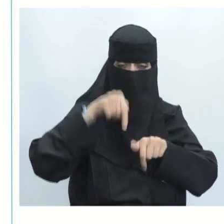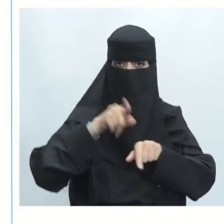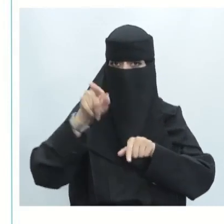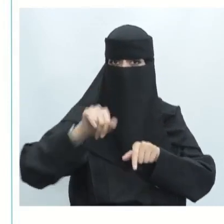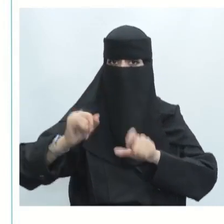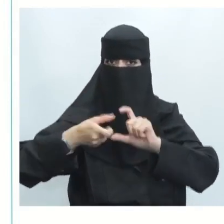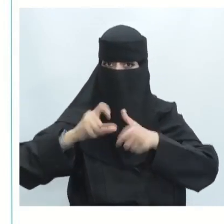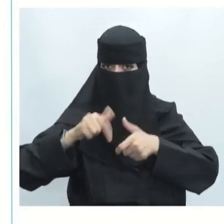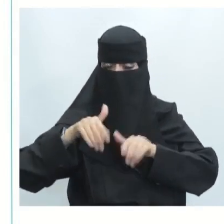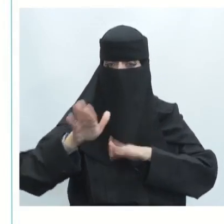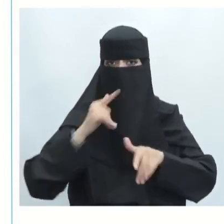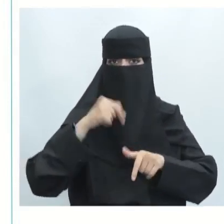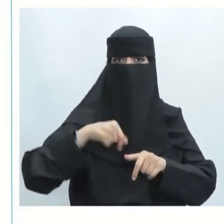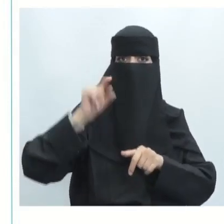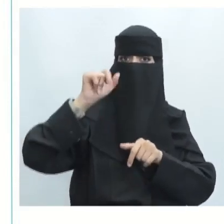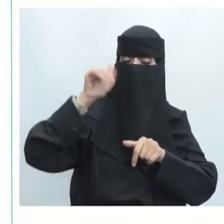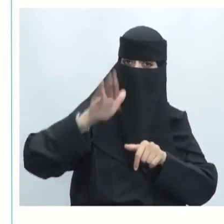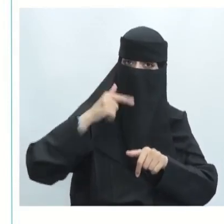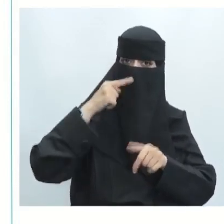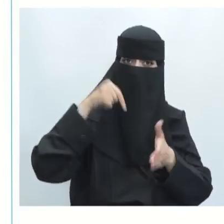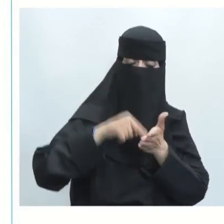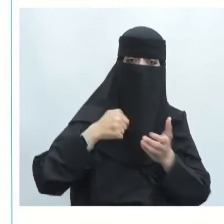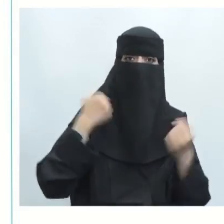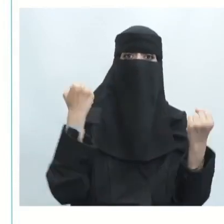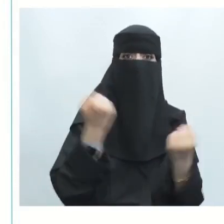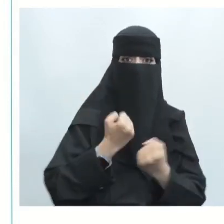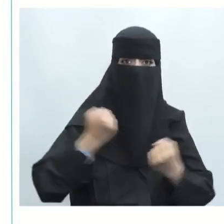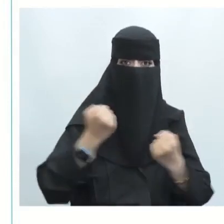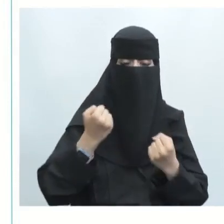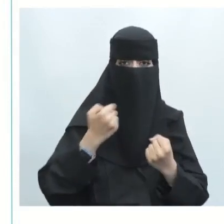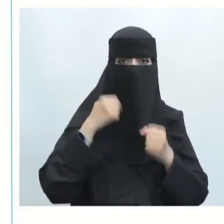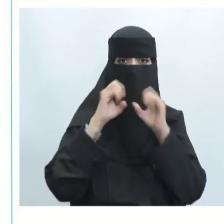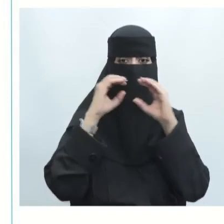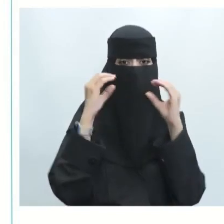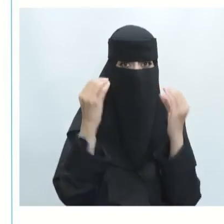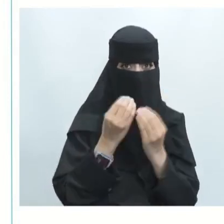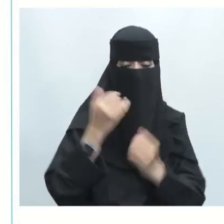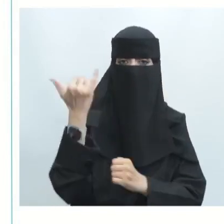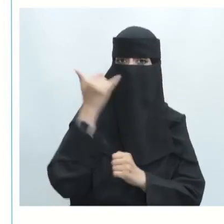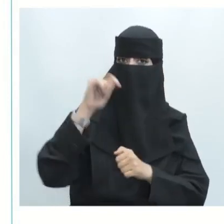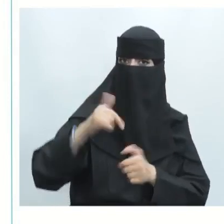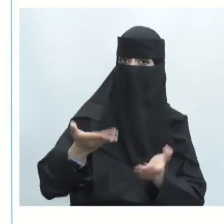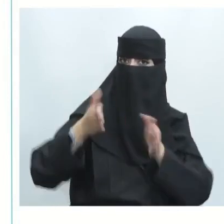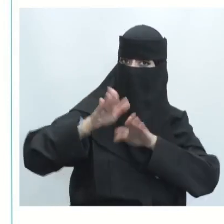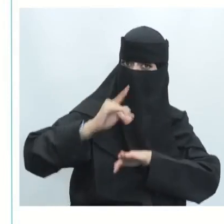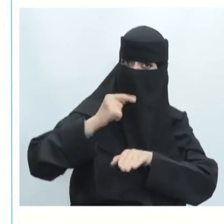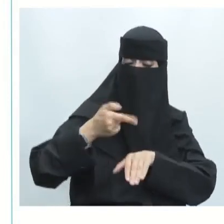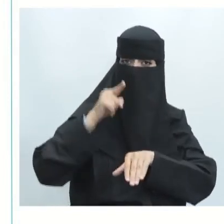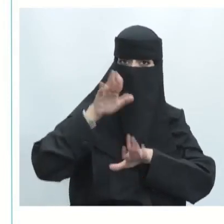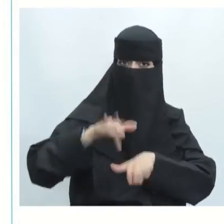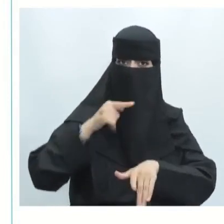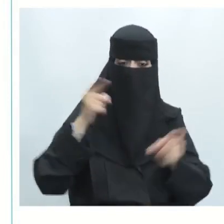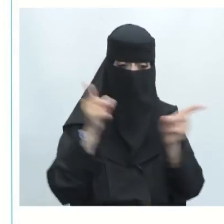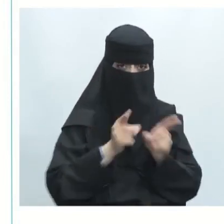للمنظمه ويعتبر التخطيط النشاط الاداري الاهم على الارجح اذا